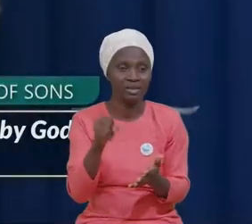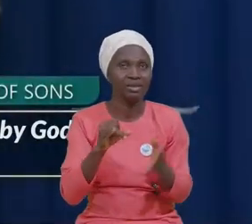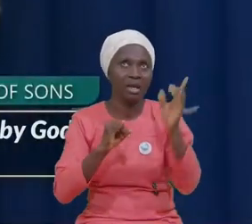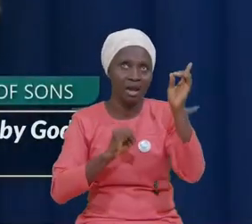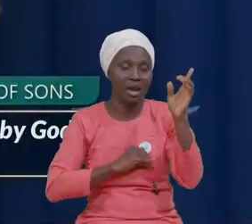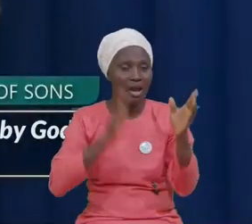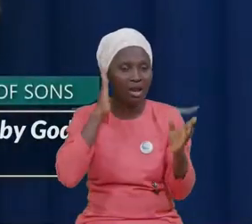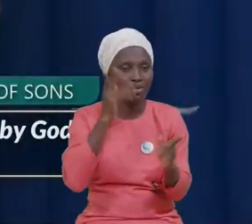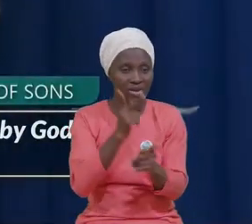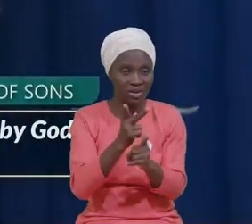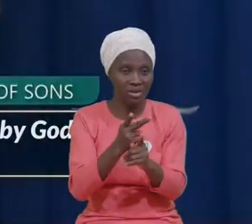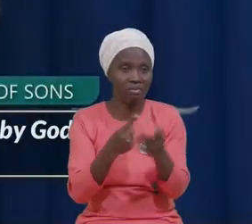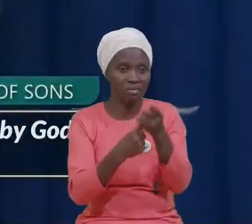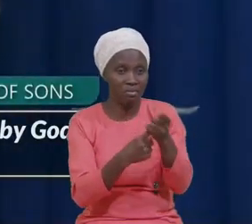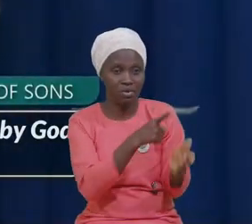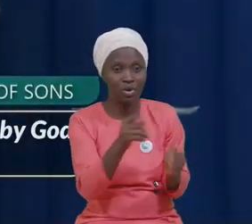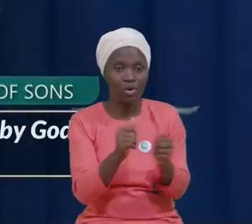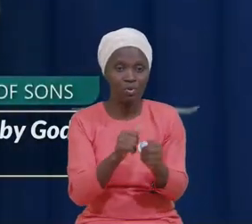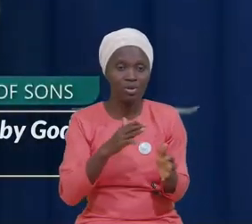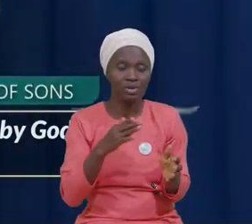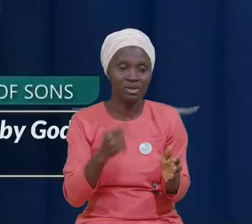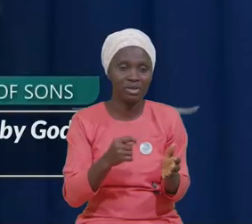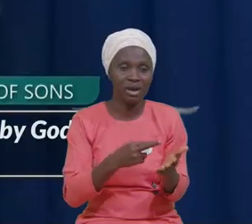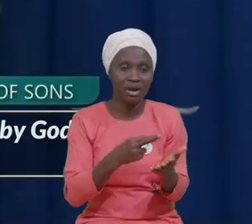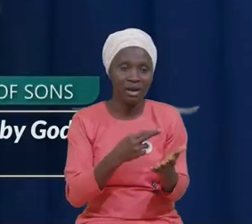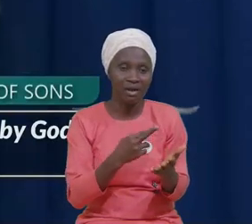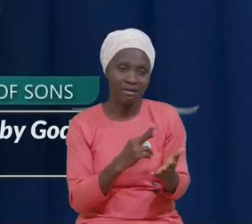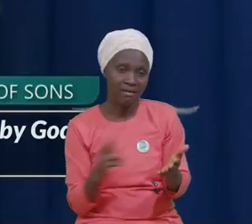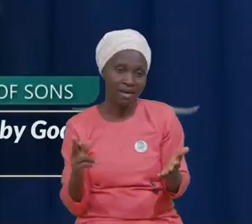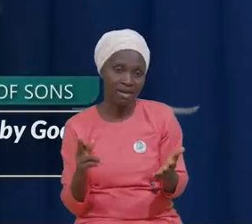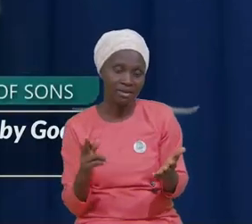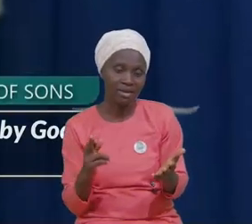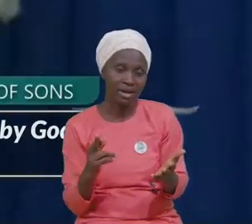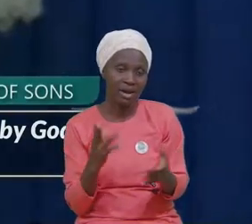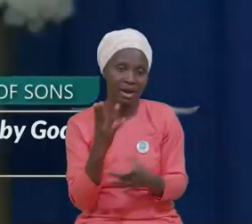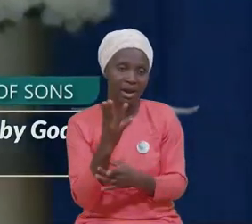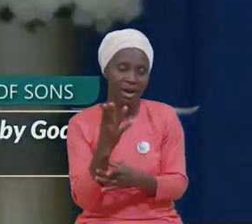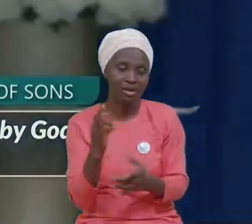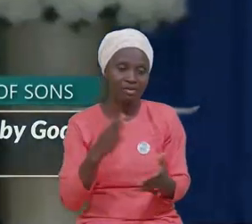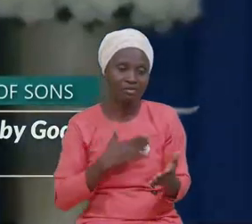Je te soutiens de ma droite triomphante.